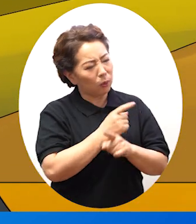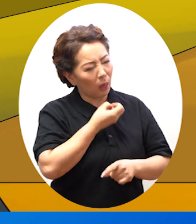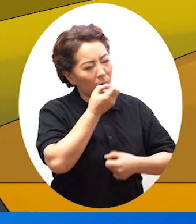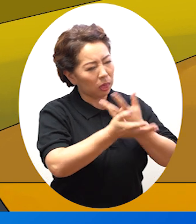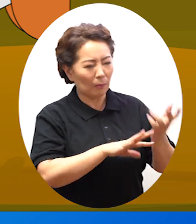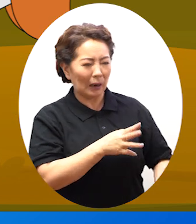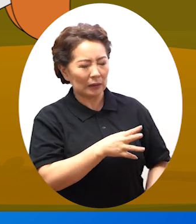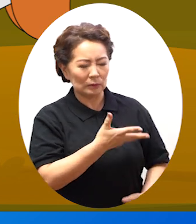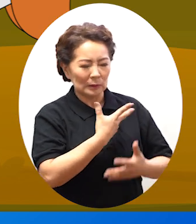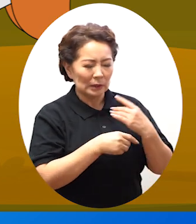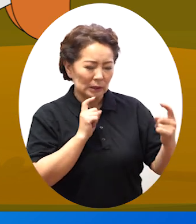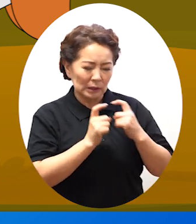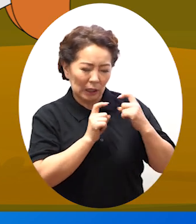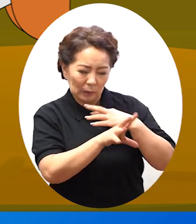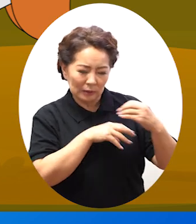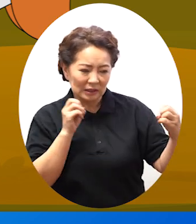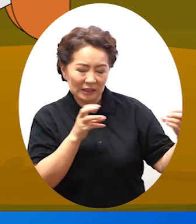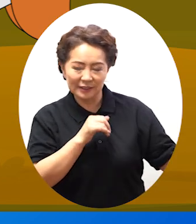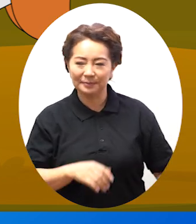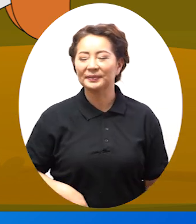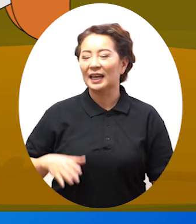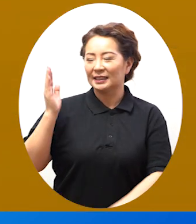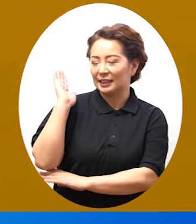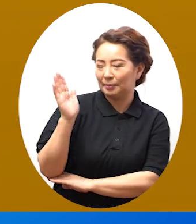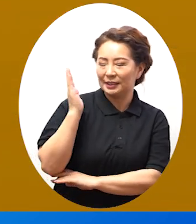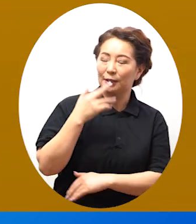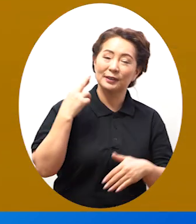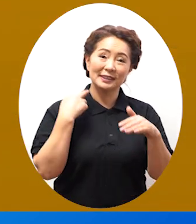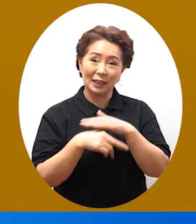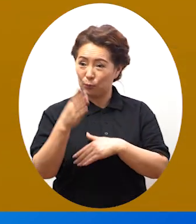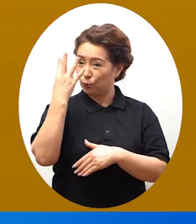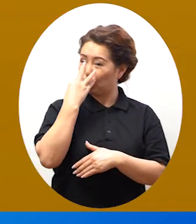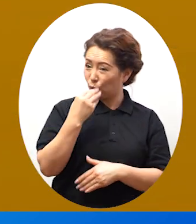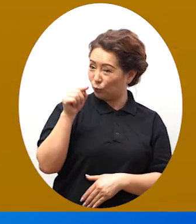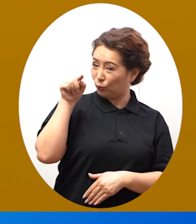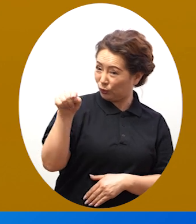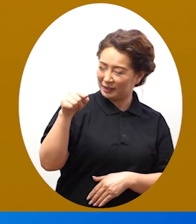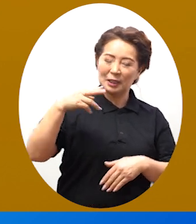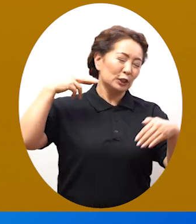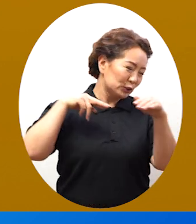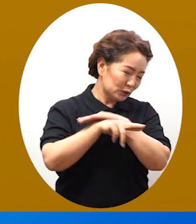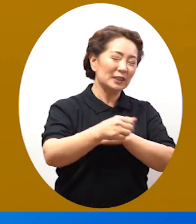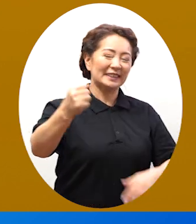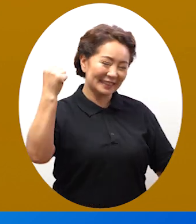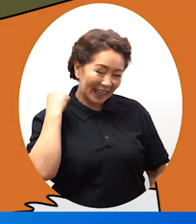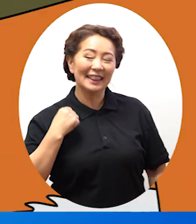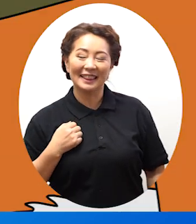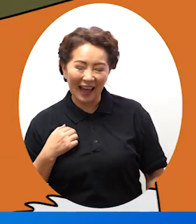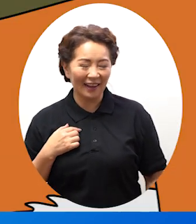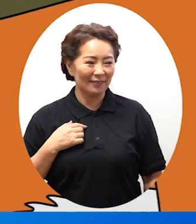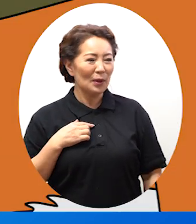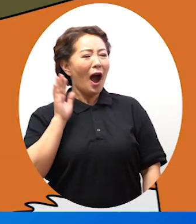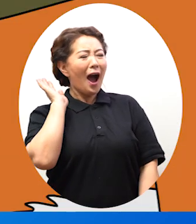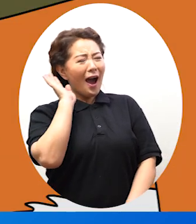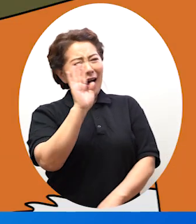болоо? Маргаангүй бултаж амжсан, залт үнэг чамаас зүгтэж ас амжинда.